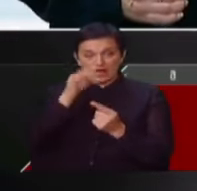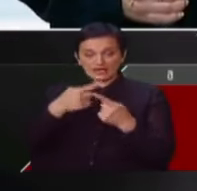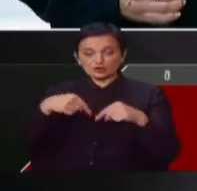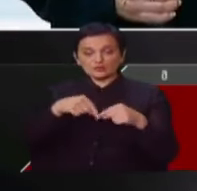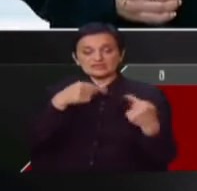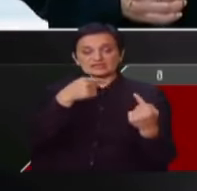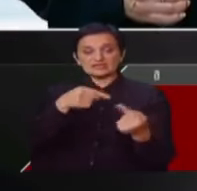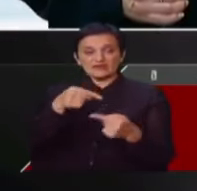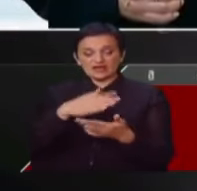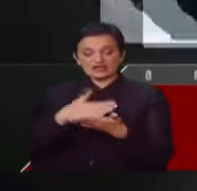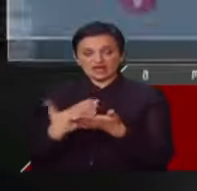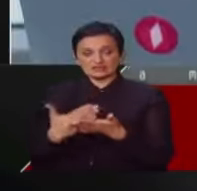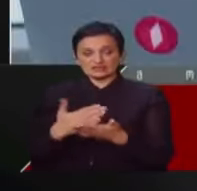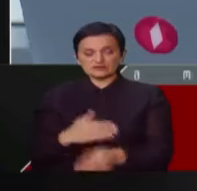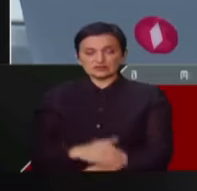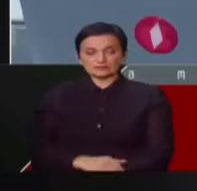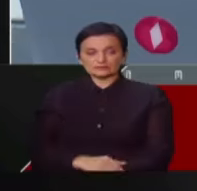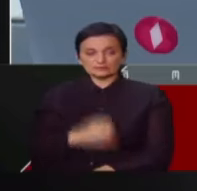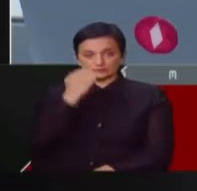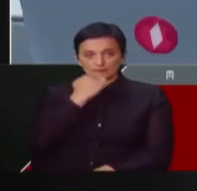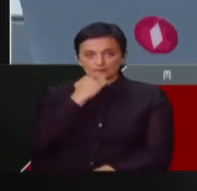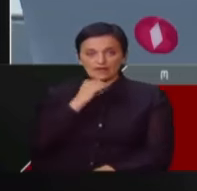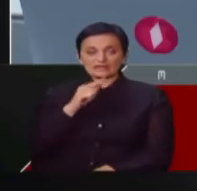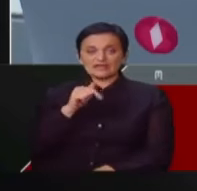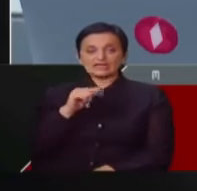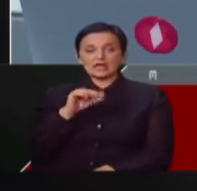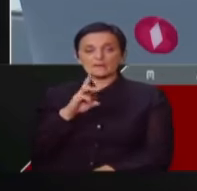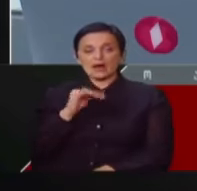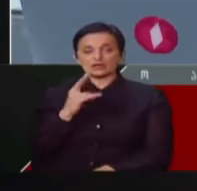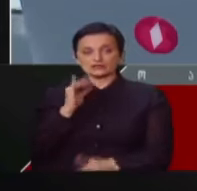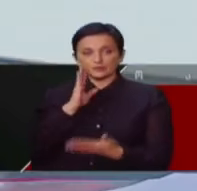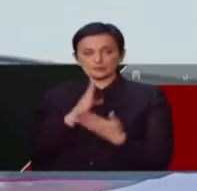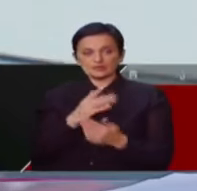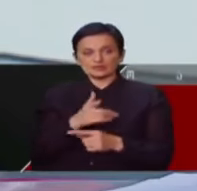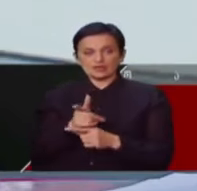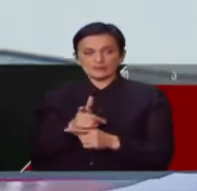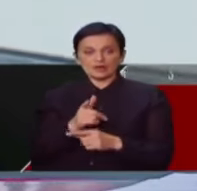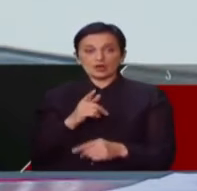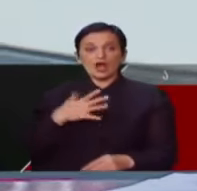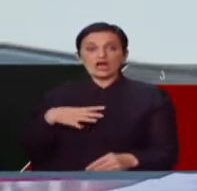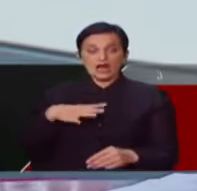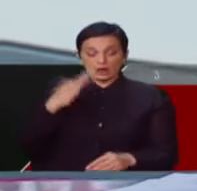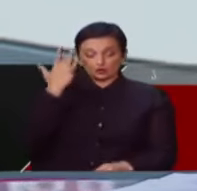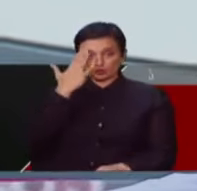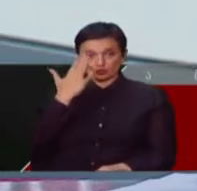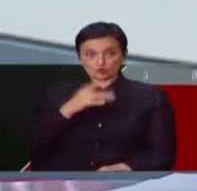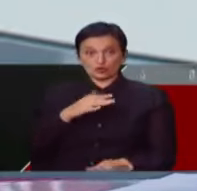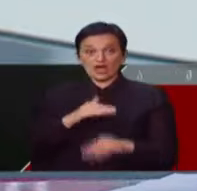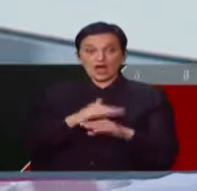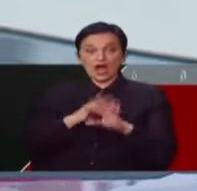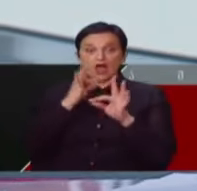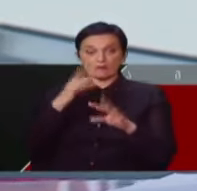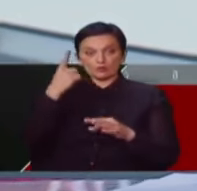სხვა ნაწილსაც. მადლობა თათია. თათია მაყაშვილი იყო პირდაპირ ეთერში. ფრაქცია ქართულმა ოცნებამ ამნისტის